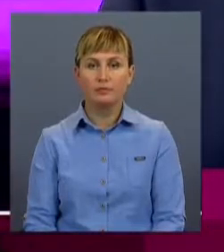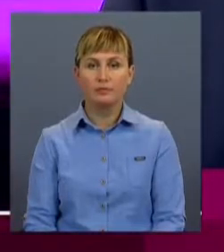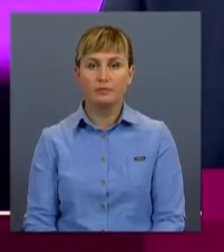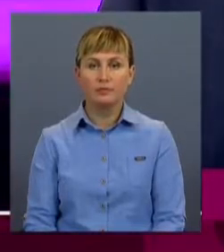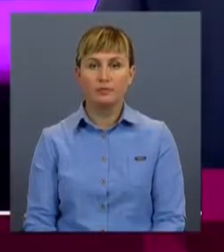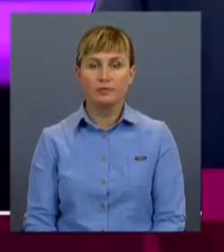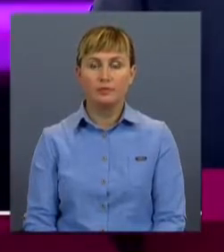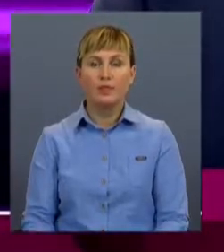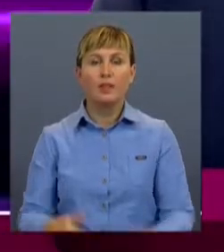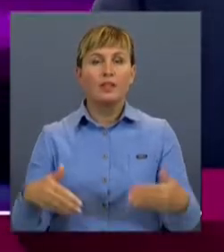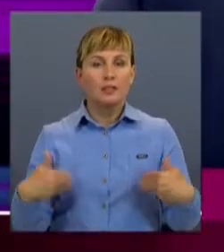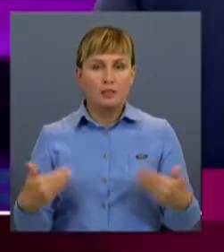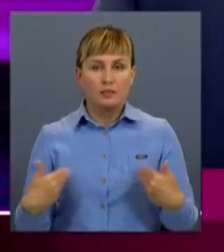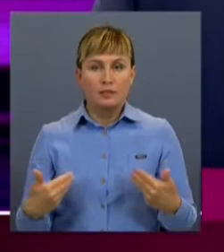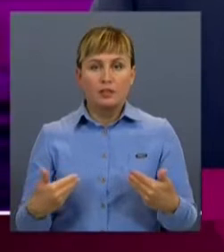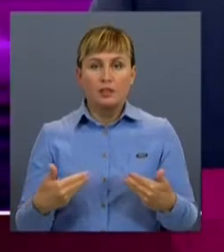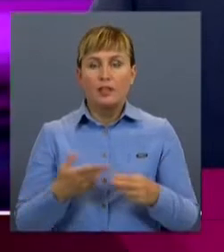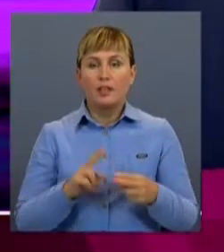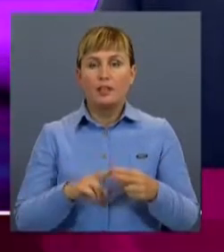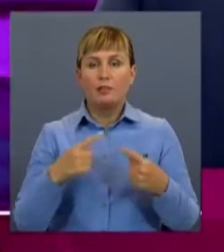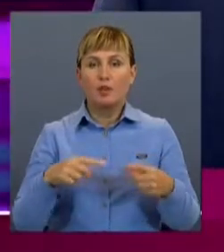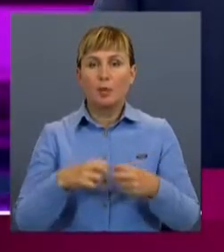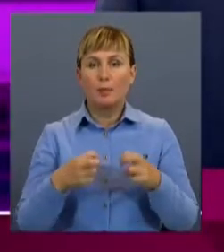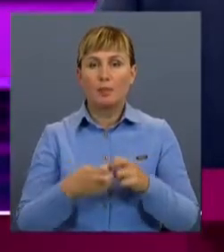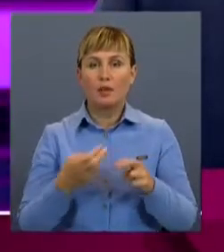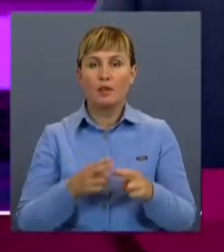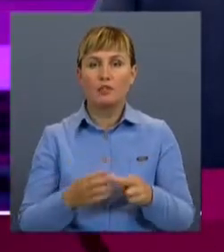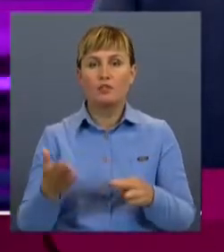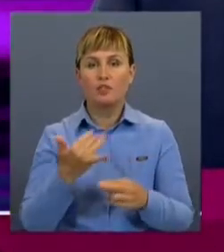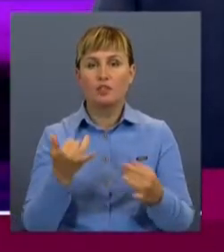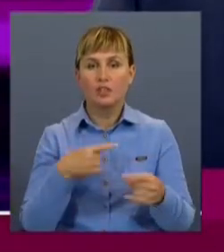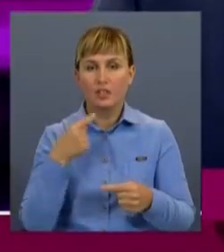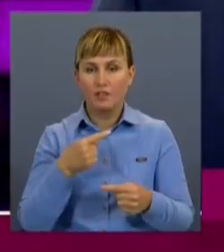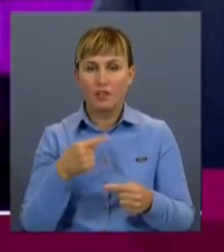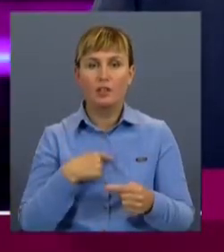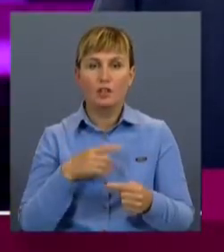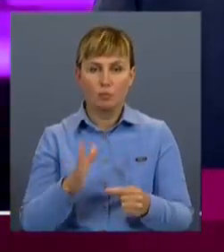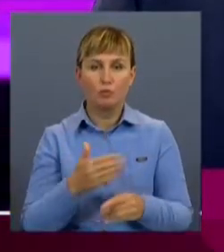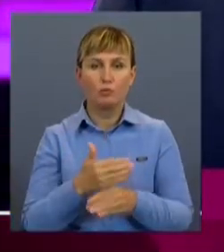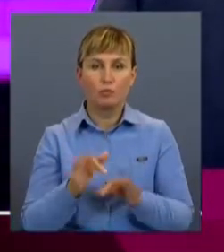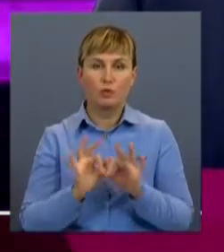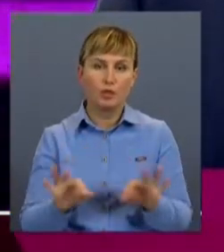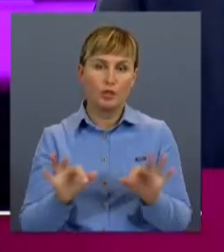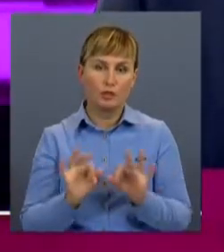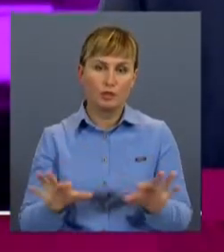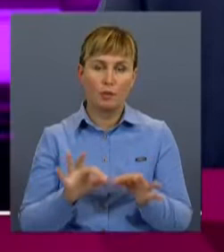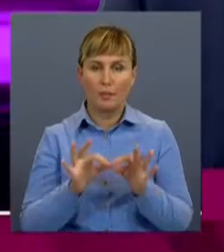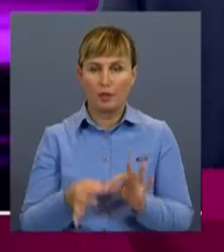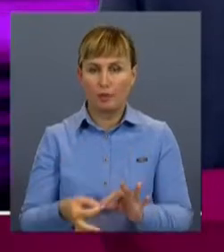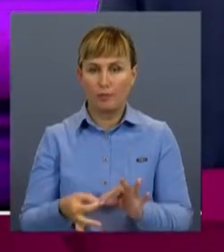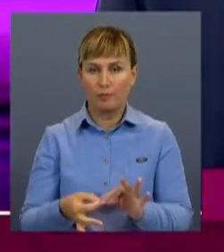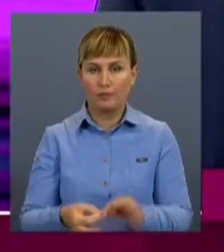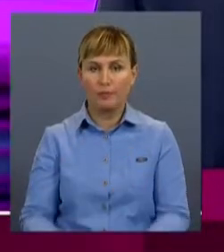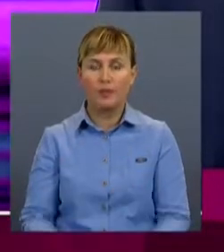машет здравствуй к тем самым проблемам о которых вы сейчас говорили я еще вернусь и расскажу подробно а